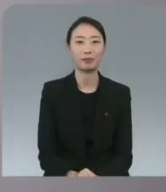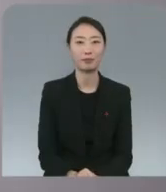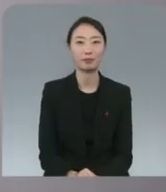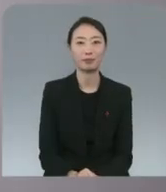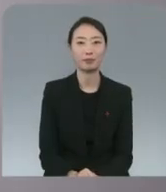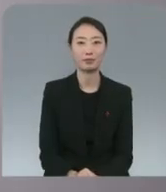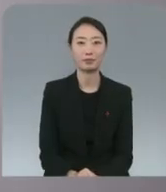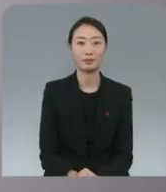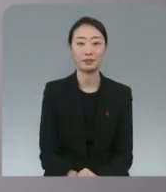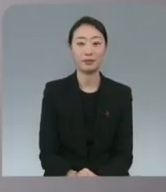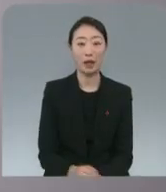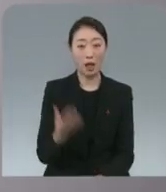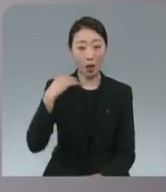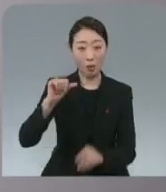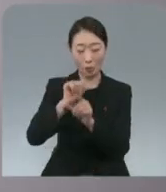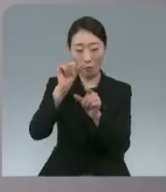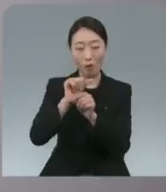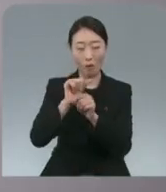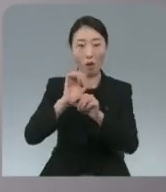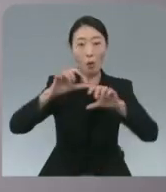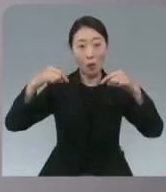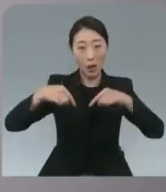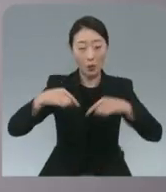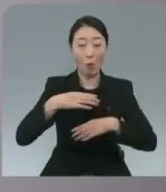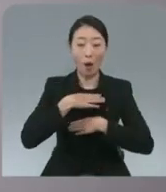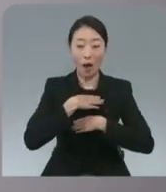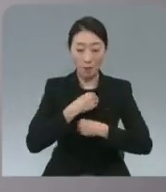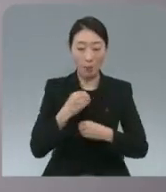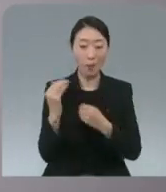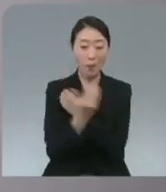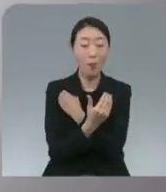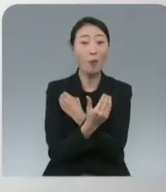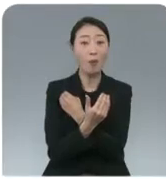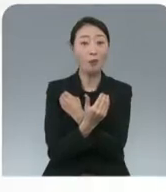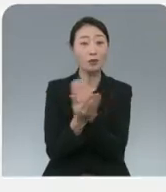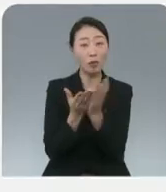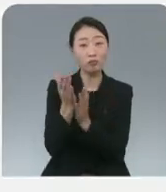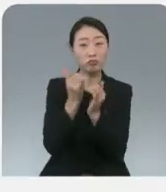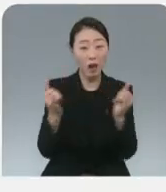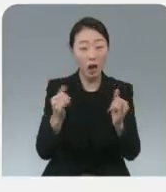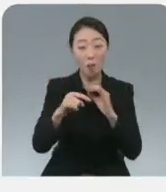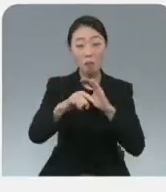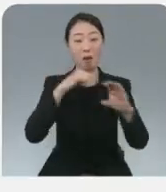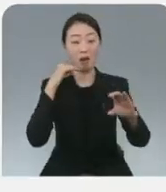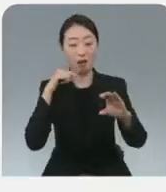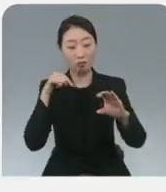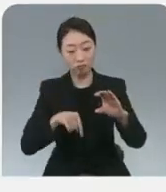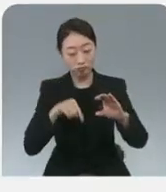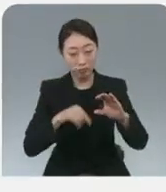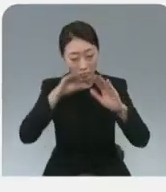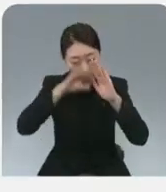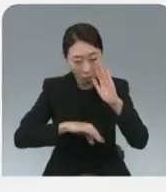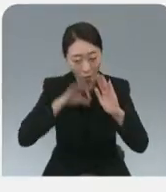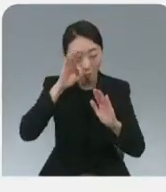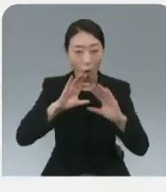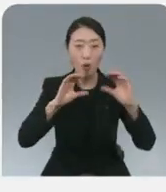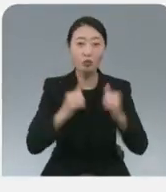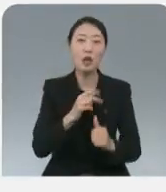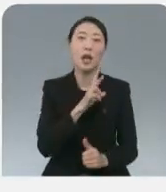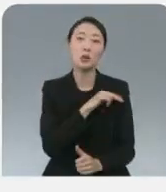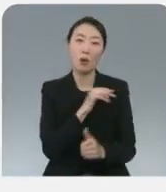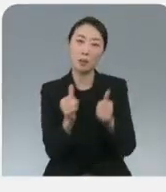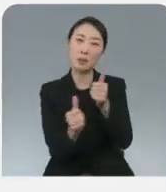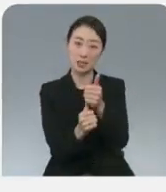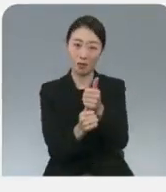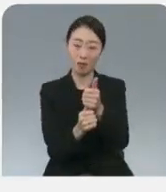sebuah kelompok penetas Korea Utara dituduh mencoba meretas data sejumlah pejabat urusan luar negeri dan keamanan Korea Selatan dengan